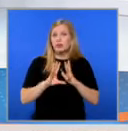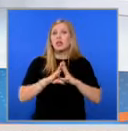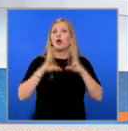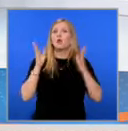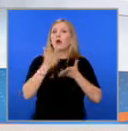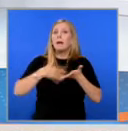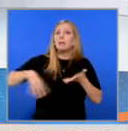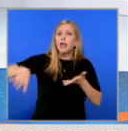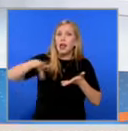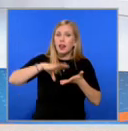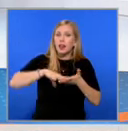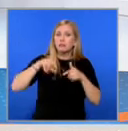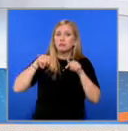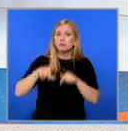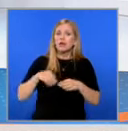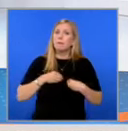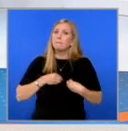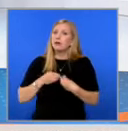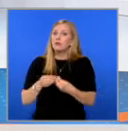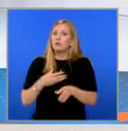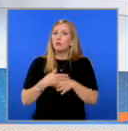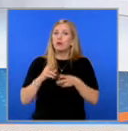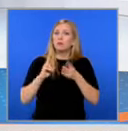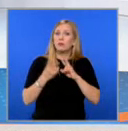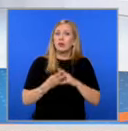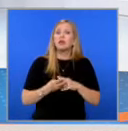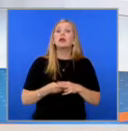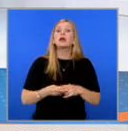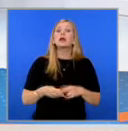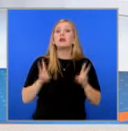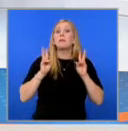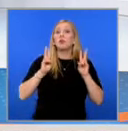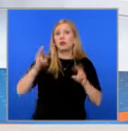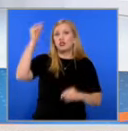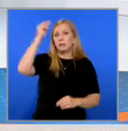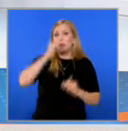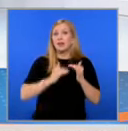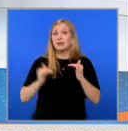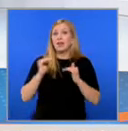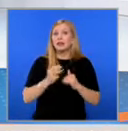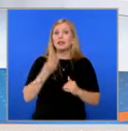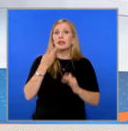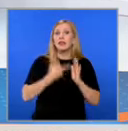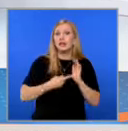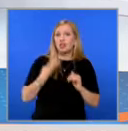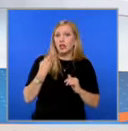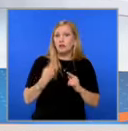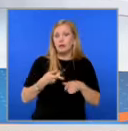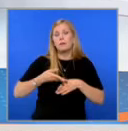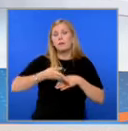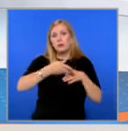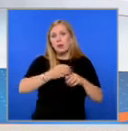среща сред привържениците на продължаваме промяната демократична българия над 3/4 от тях подкрепят